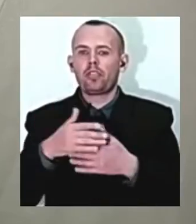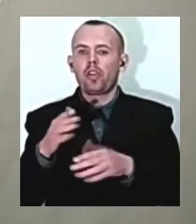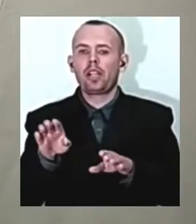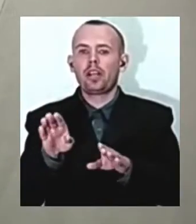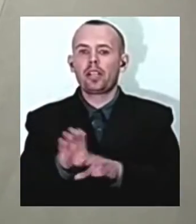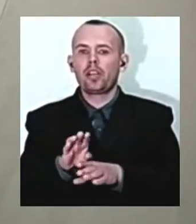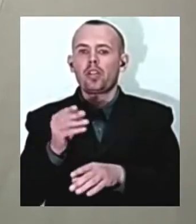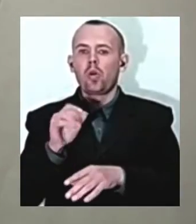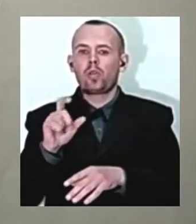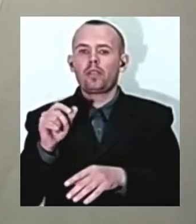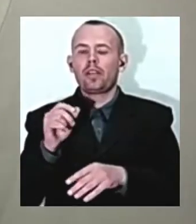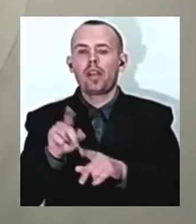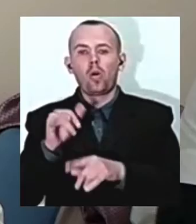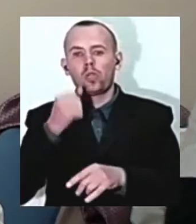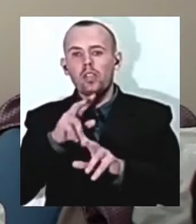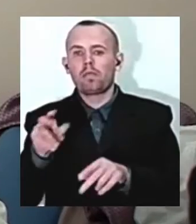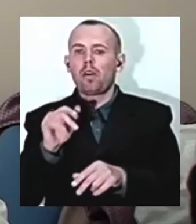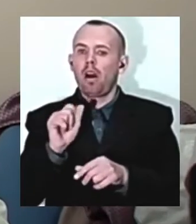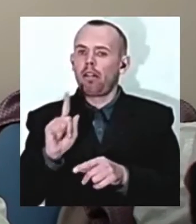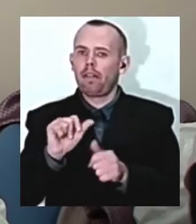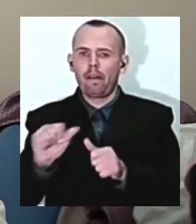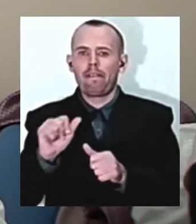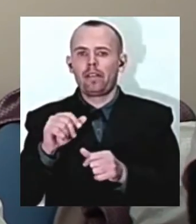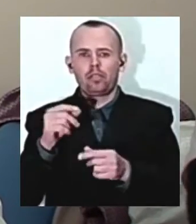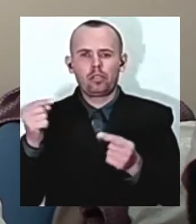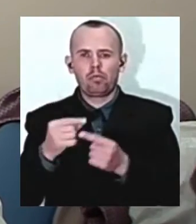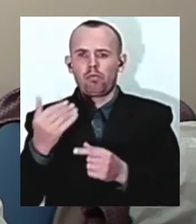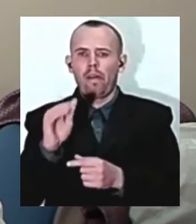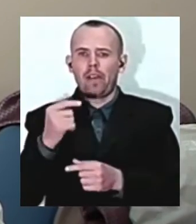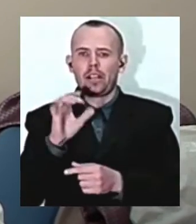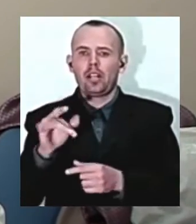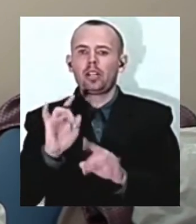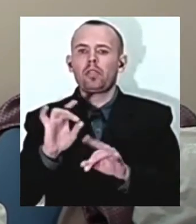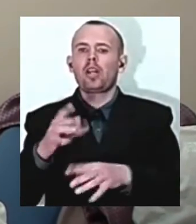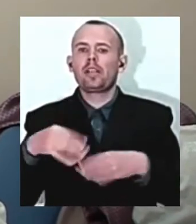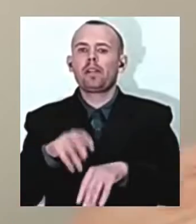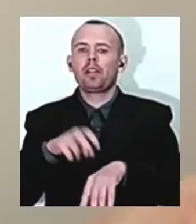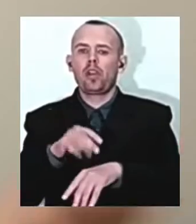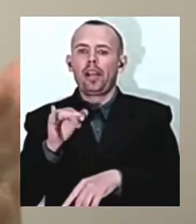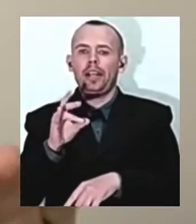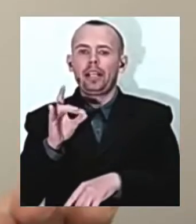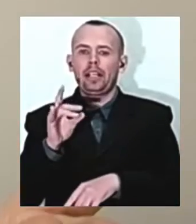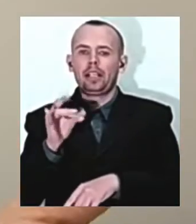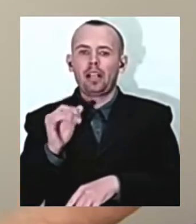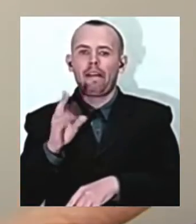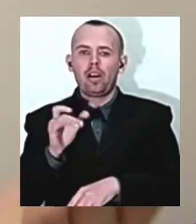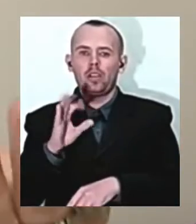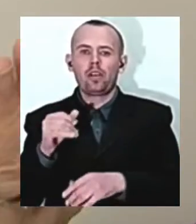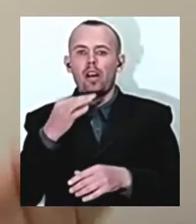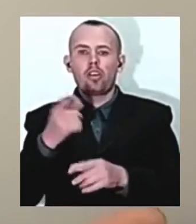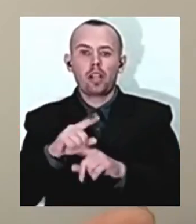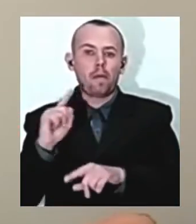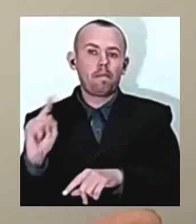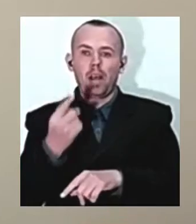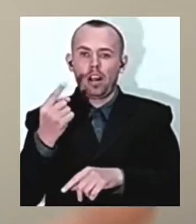дорослих, але виключно вакциною Pfizer, розповіла сімейна лікарка Ірина Квасова. Каже, це перші неповнолітні, яких